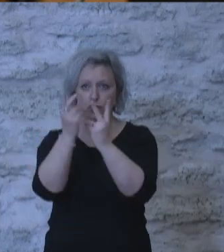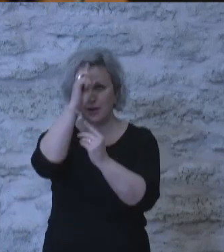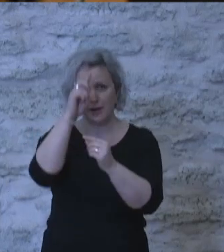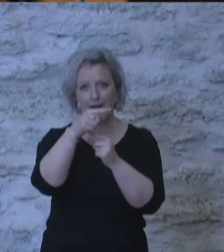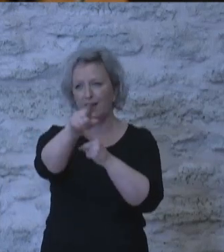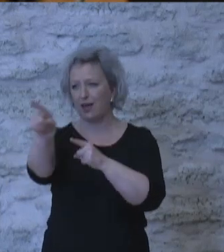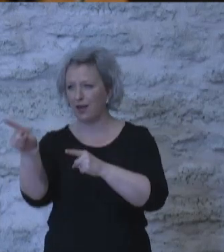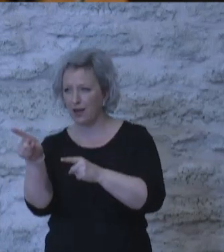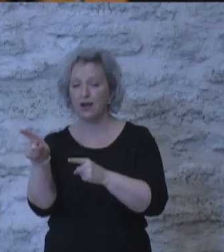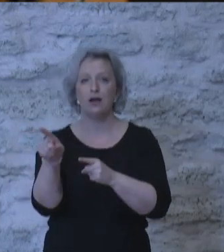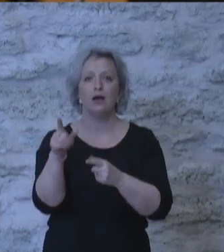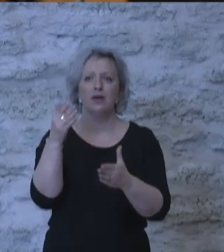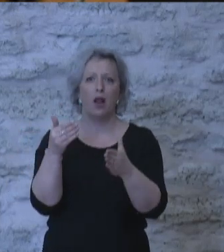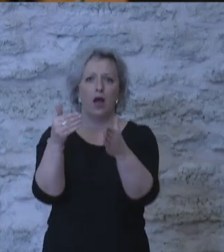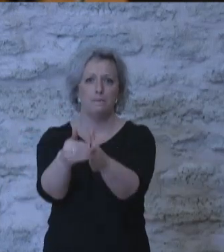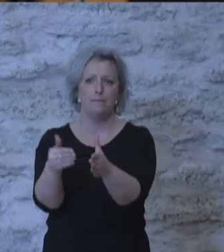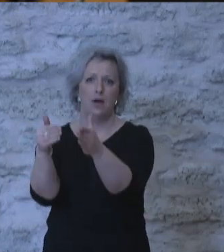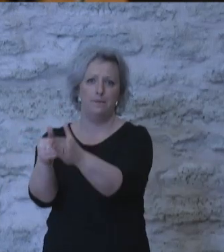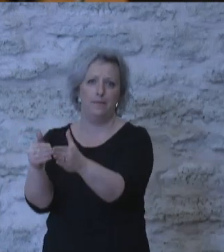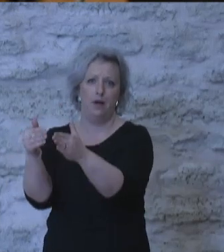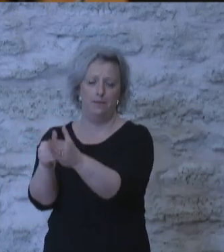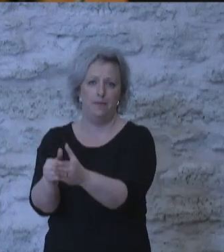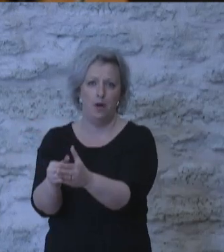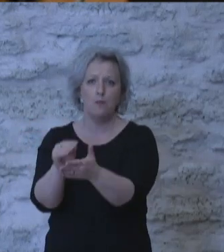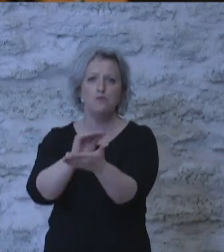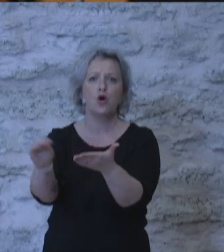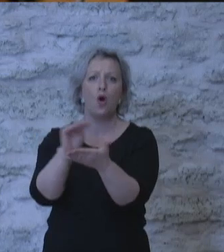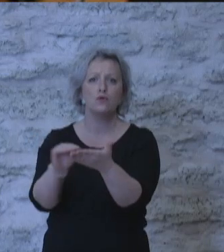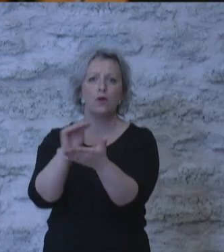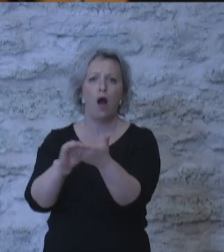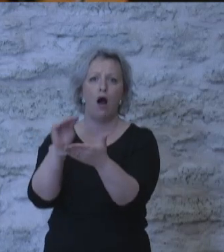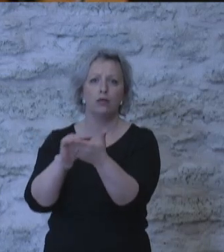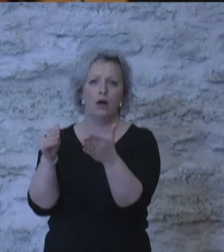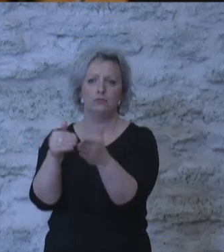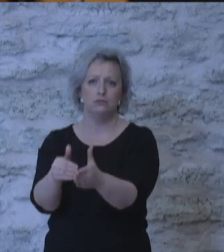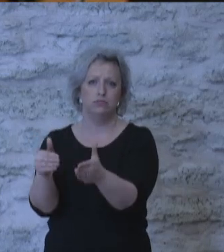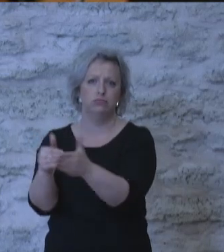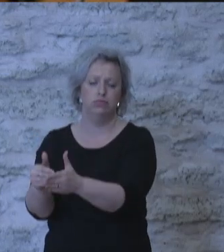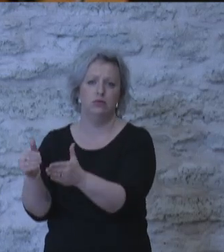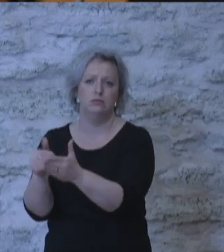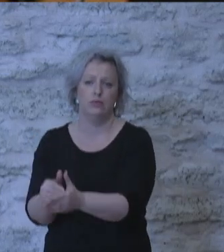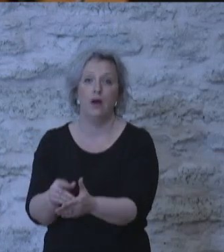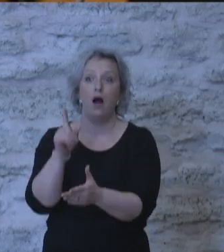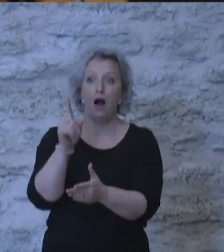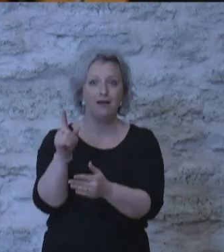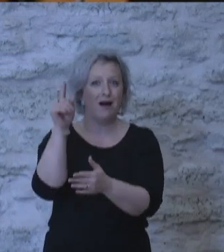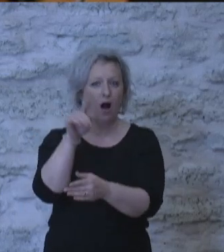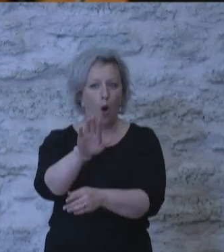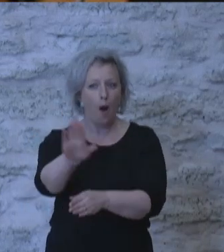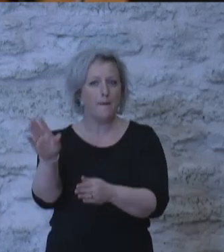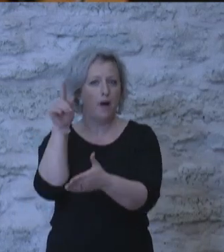võib haketa takertuma bürokraatliked tõkendite pärast, aga nende bürokraatliked tõkendite eesmärk on